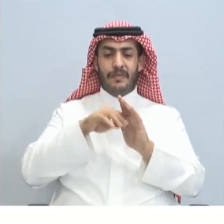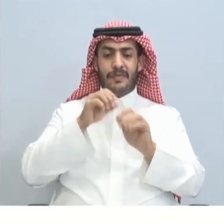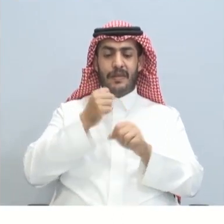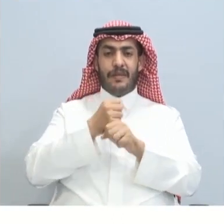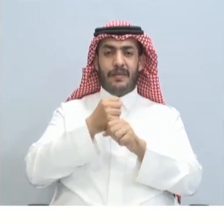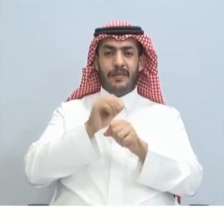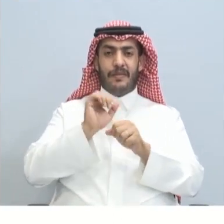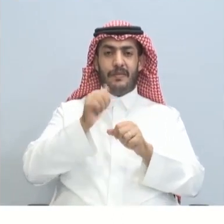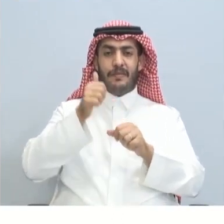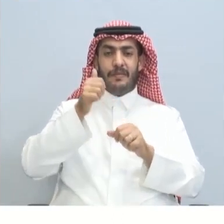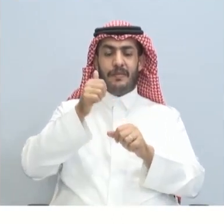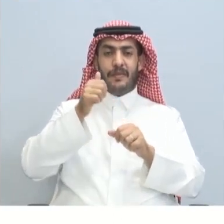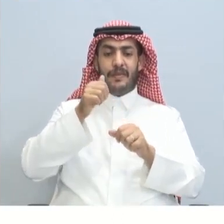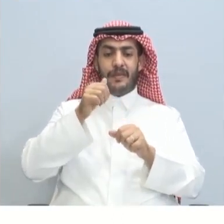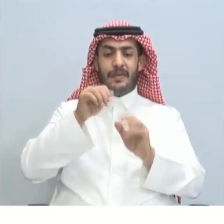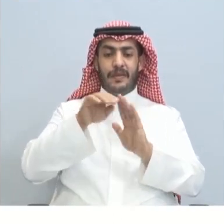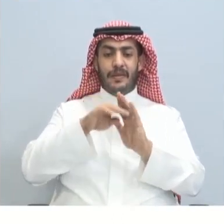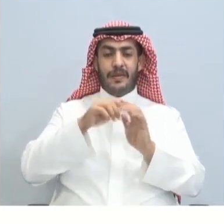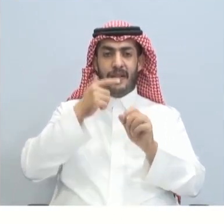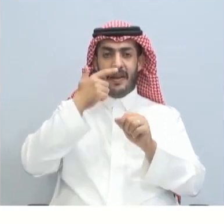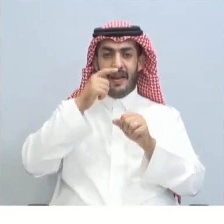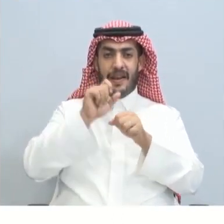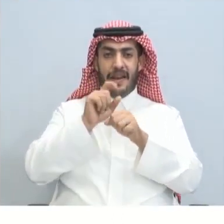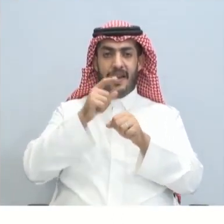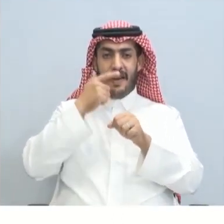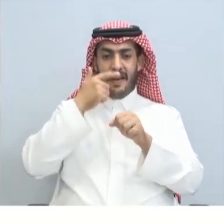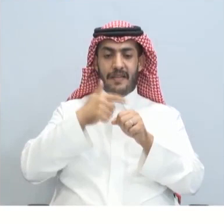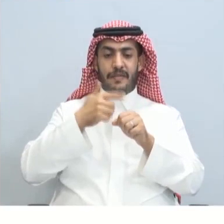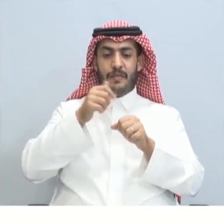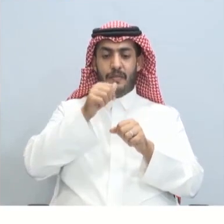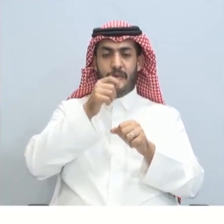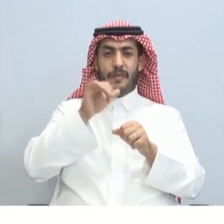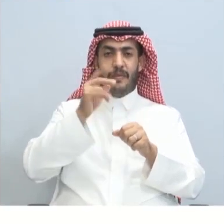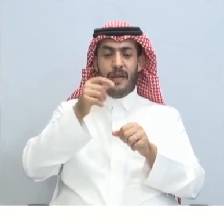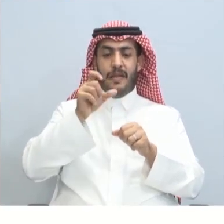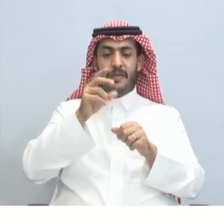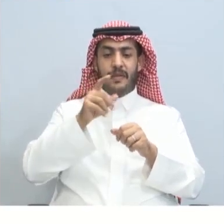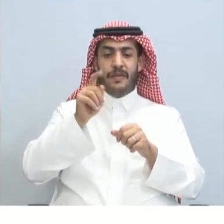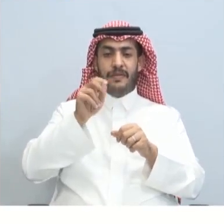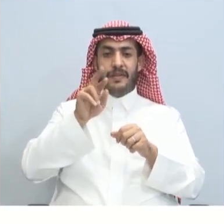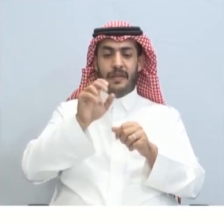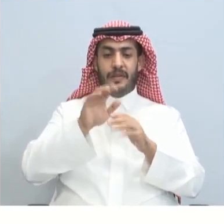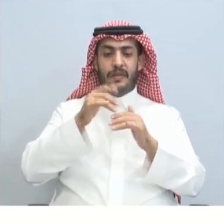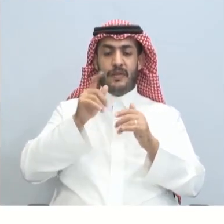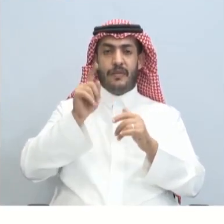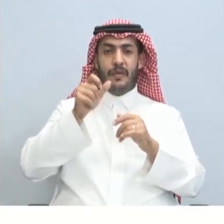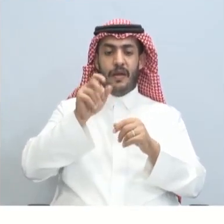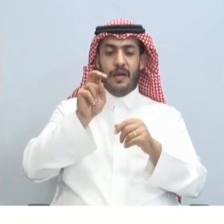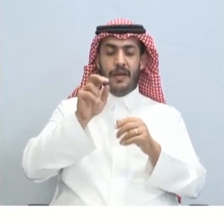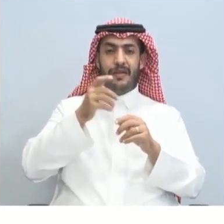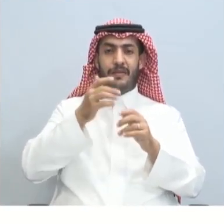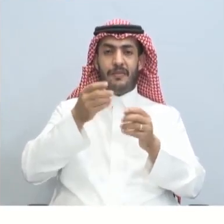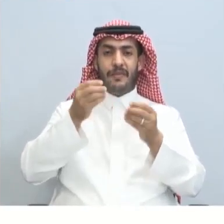عمليه الكشف عن النفط وكذلك المياه والمعادن والفلزات والفوالق